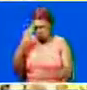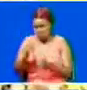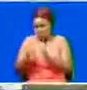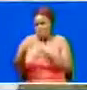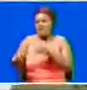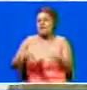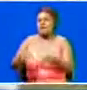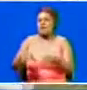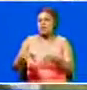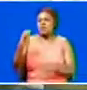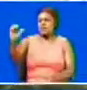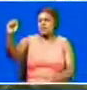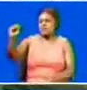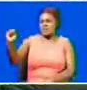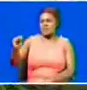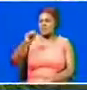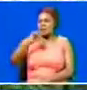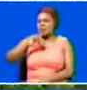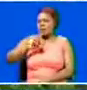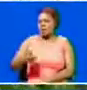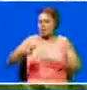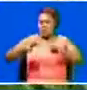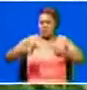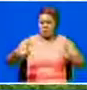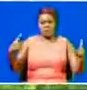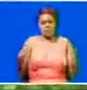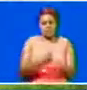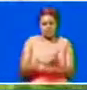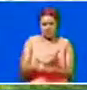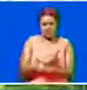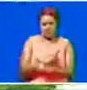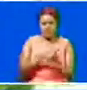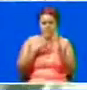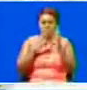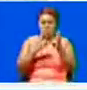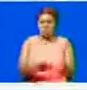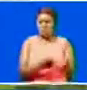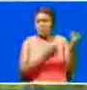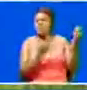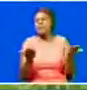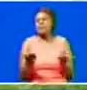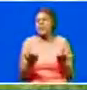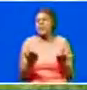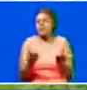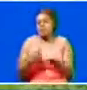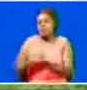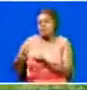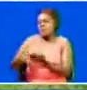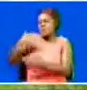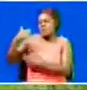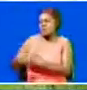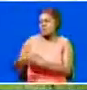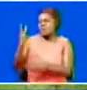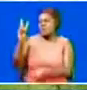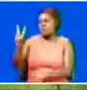it came from. Waziri Najib ameagiza uchunguzi tofauti ufanywe na matokeo yake yanatarajiwa mwishoni mwa wiki ijayo.